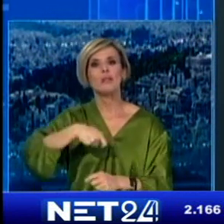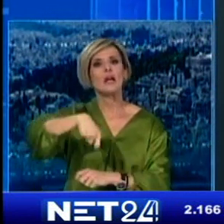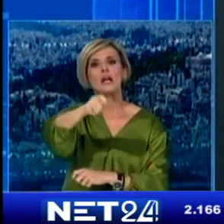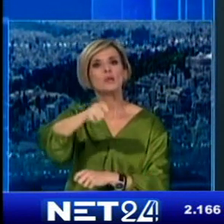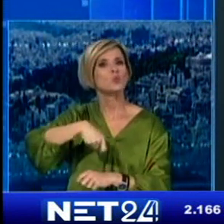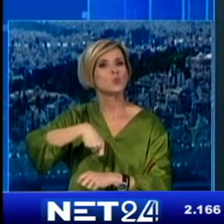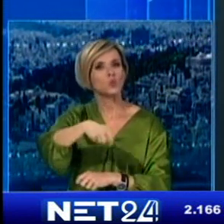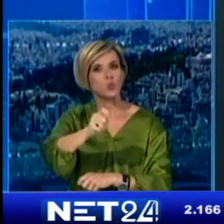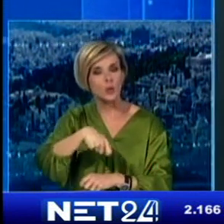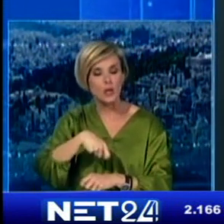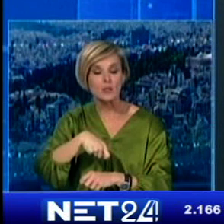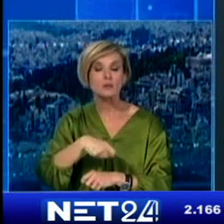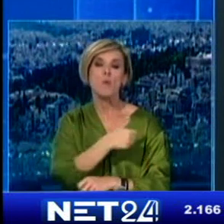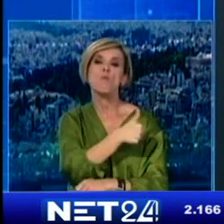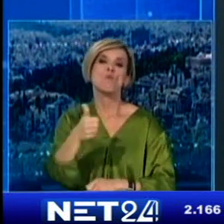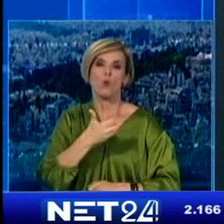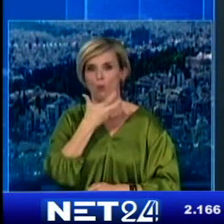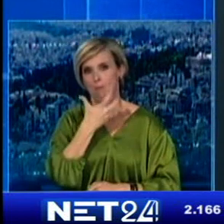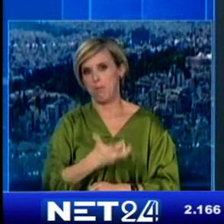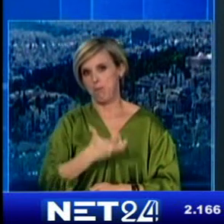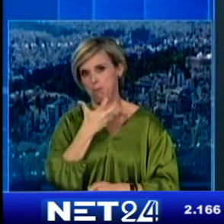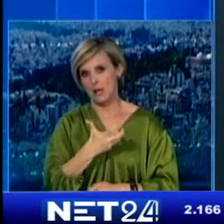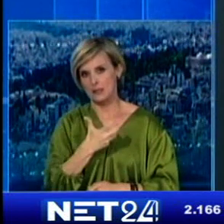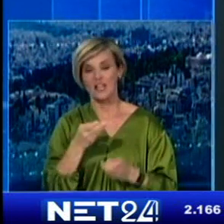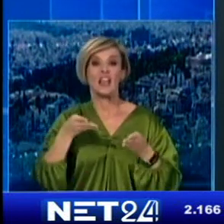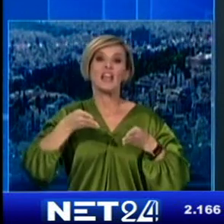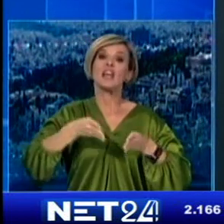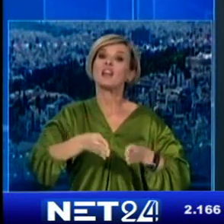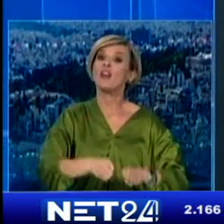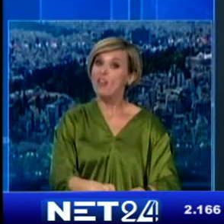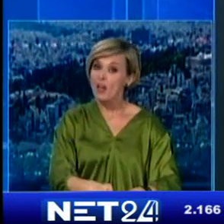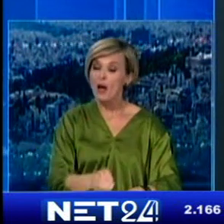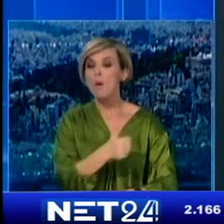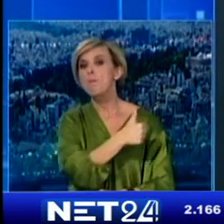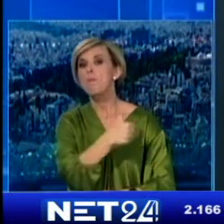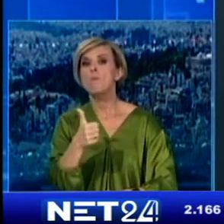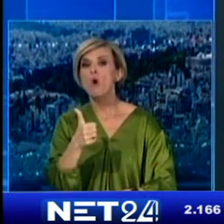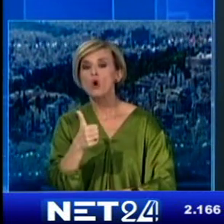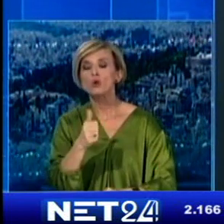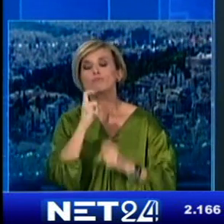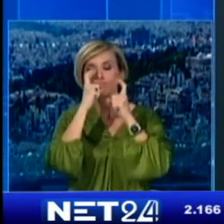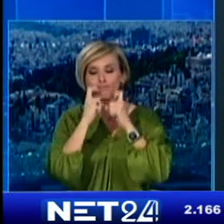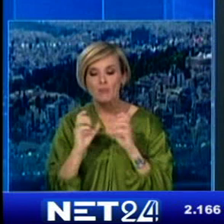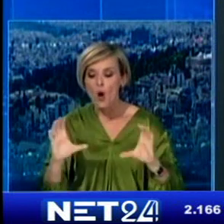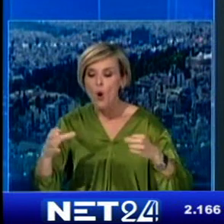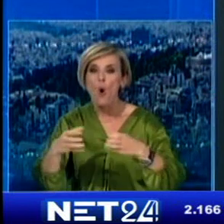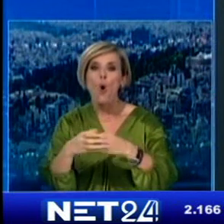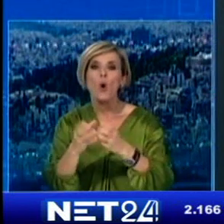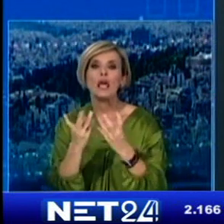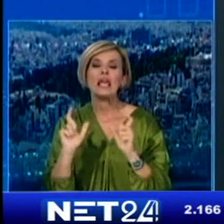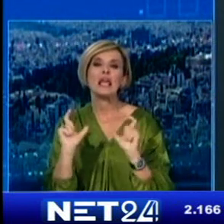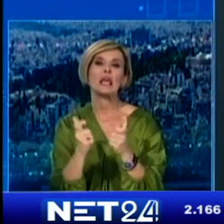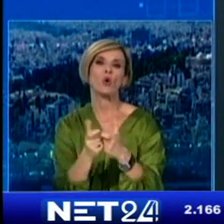όλες πραγματοποιούνται χωρίς την παρουσία πιστών, ενώ οι κηδείες πραγματοποιούνται με τη συμμετοχή του απολύτως στενού συγγενικού